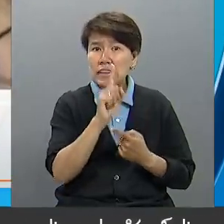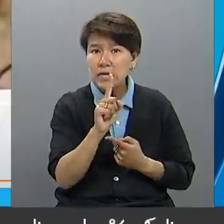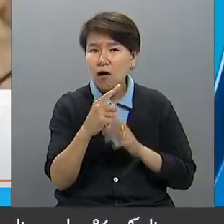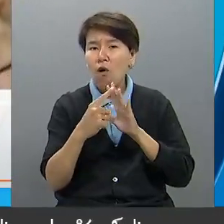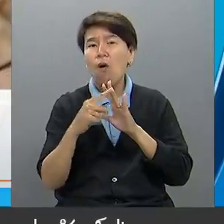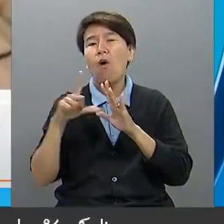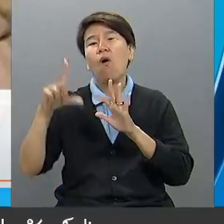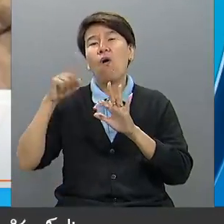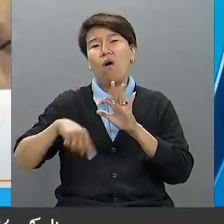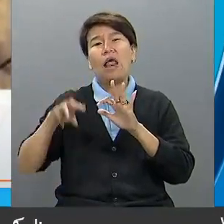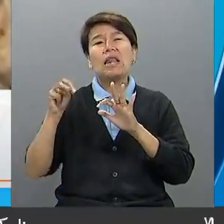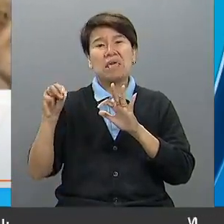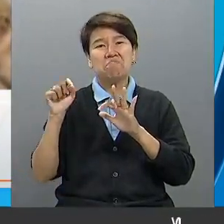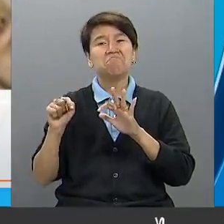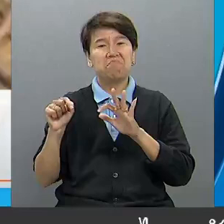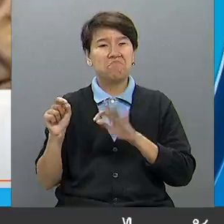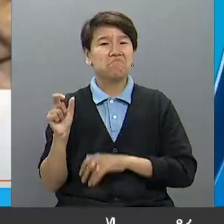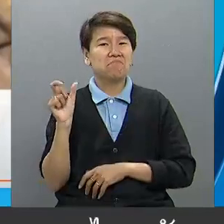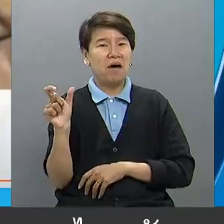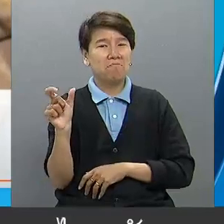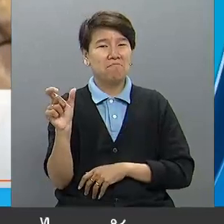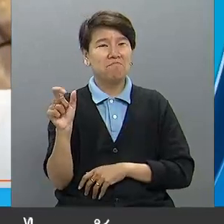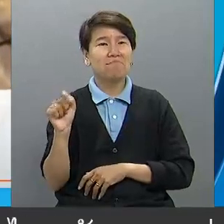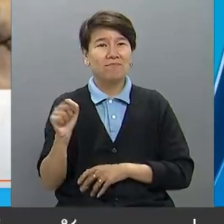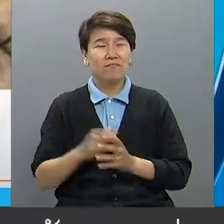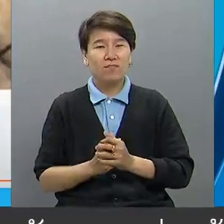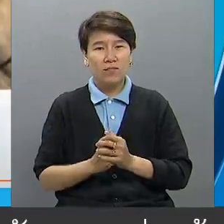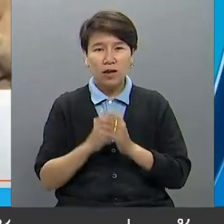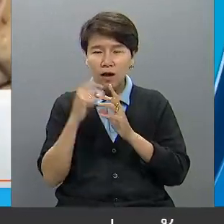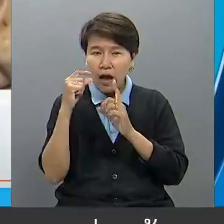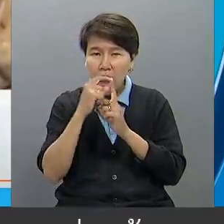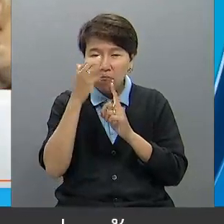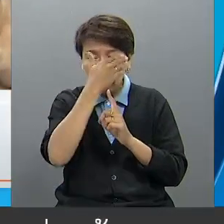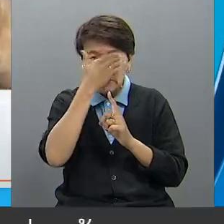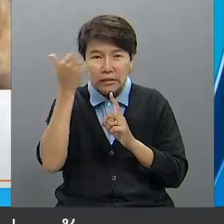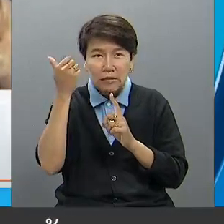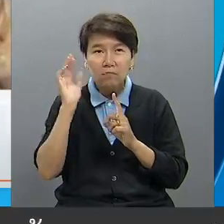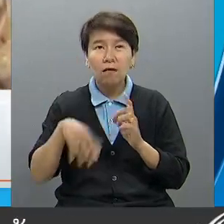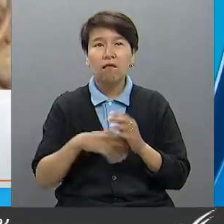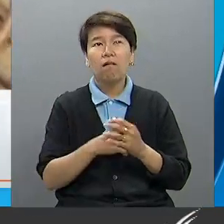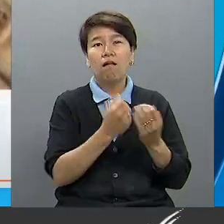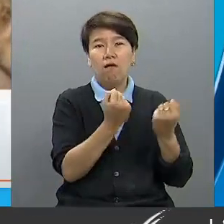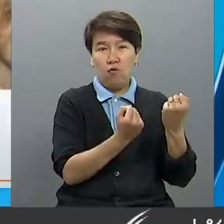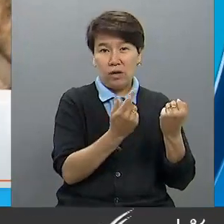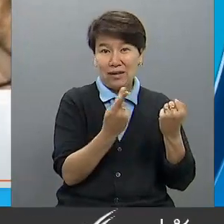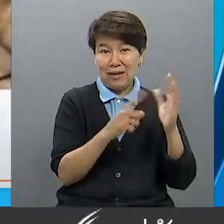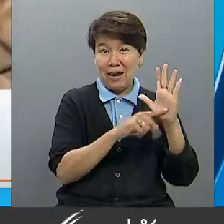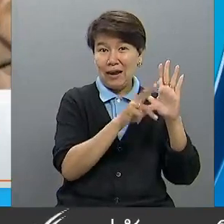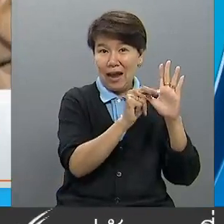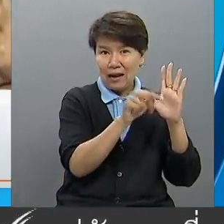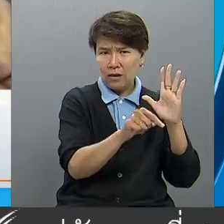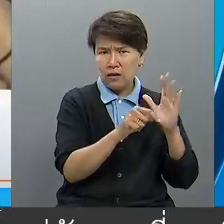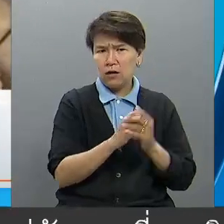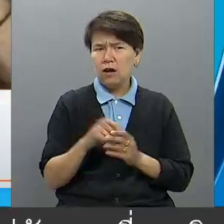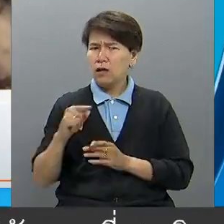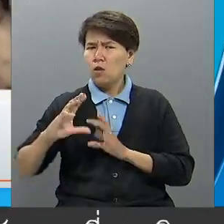าก่อนตอนเรียนภาษาไทยแล้วพอไม่ได้ใช้บ่อยๆเนี่ยเราชินกับการเรียกรถเป็นคันพอย้อนกลับไปจะเรียกเกวียนแล้วเอ๊ะเริ่มนึกไม่ออกว่ามันเรียก